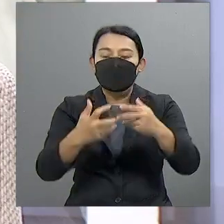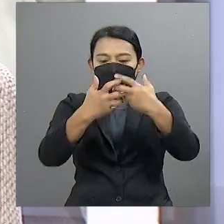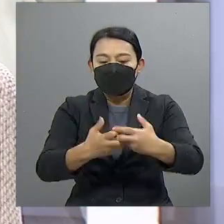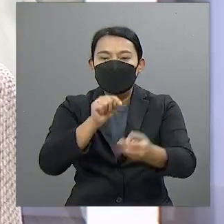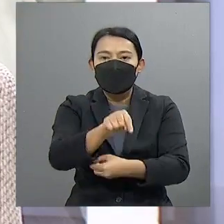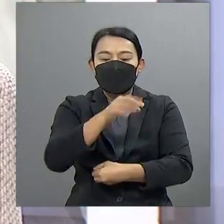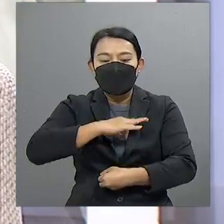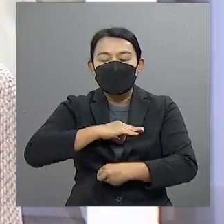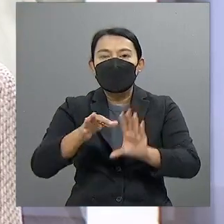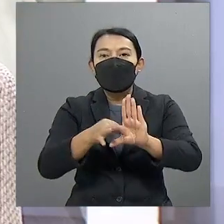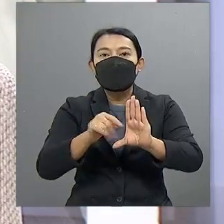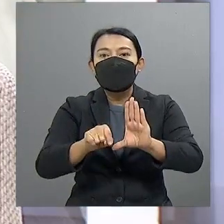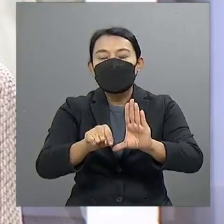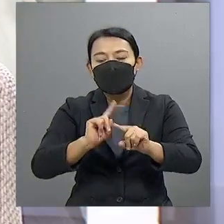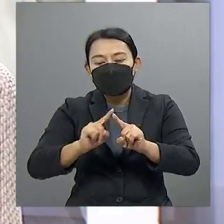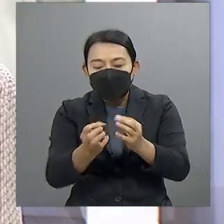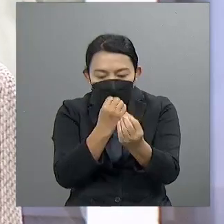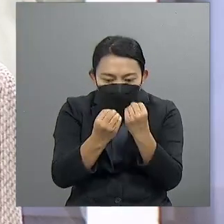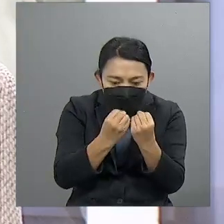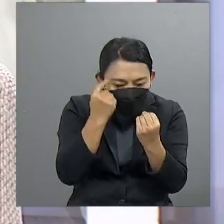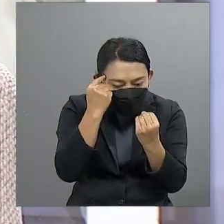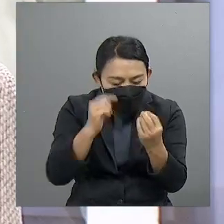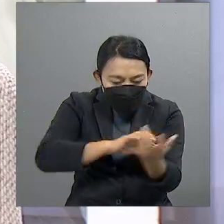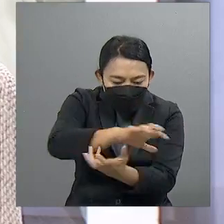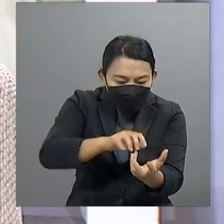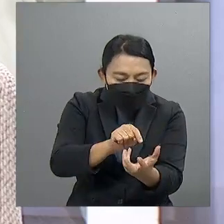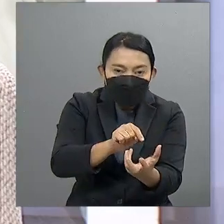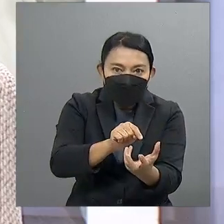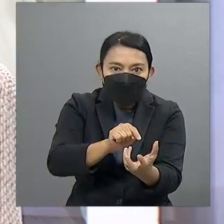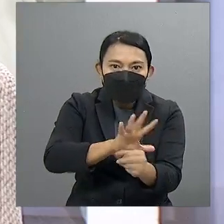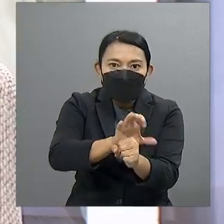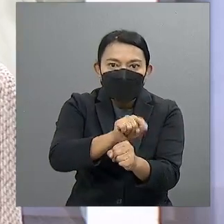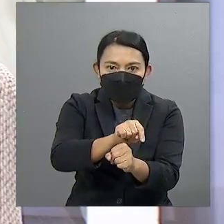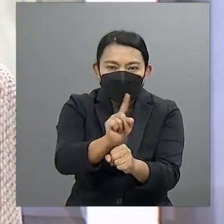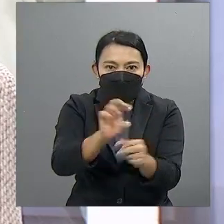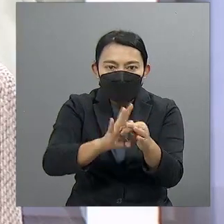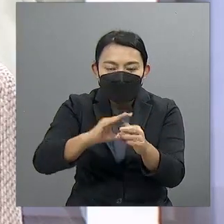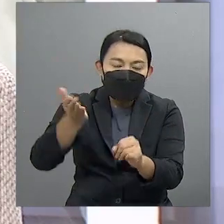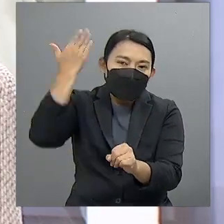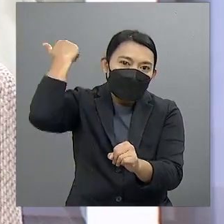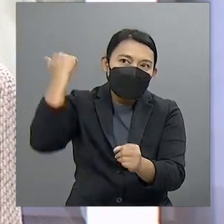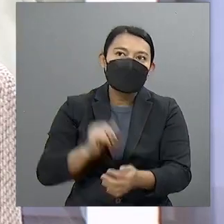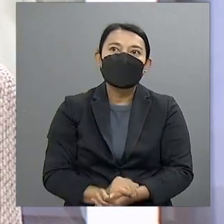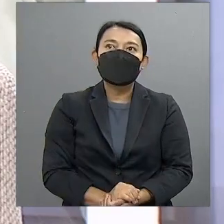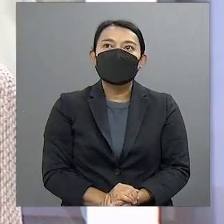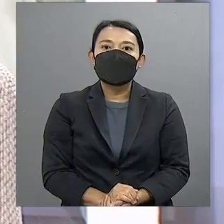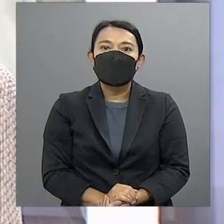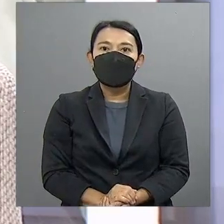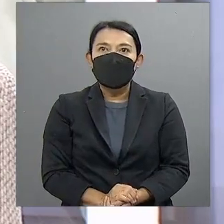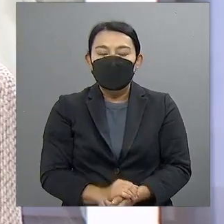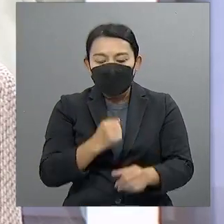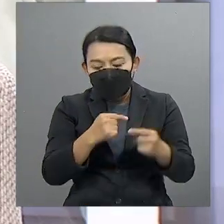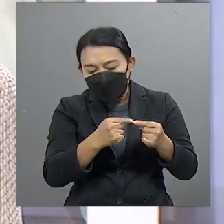ามาบริโภคแล้วจะมีเชื้อโควิด-19 ปนเปื้อนเนี่ยมันเกิดขึ้นตั้งแต่การระบาดในครั้งที่แล้วแล้วนะครับคุณผู้ชมแล้วก็เกิดขึ้นต่อเนื่องโดยเฉพาะ